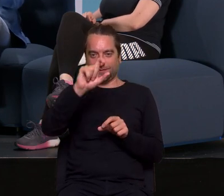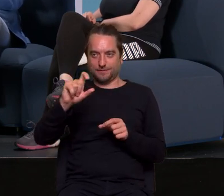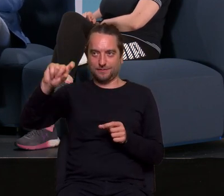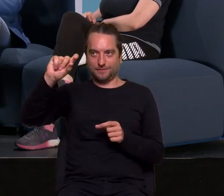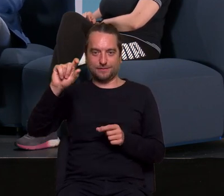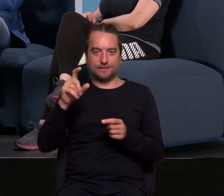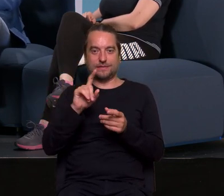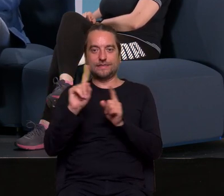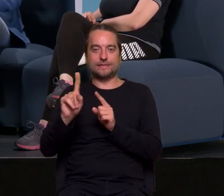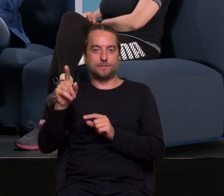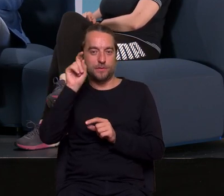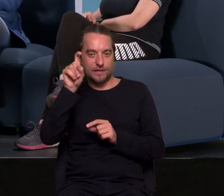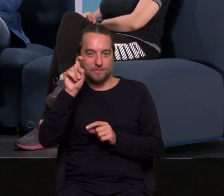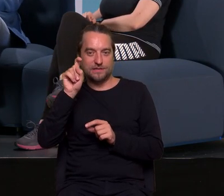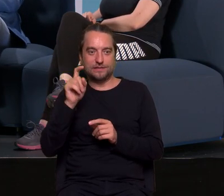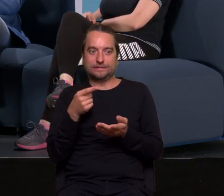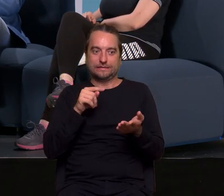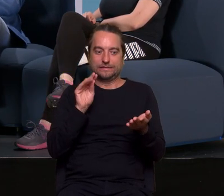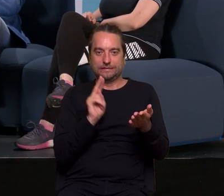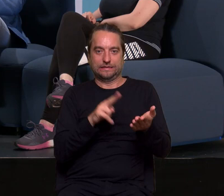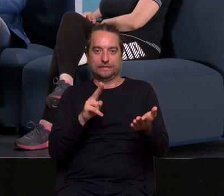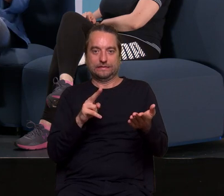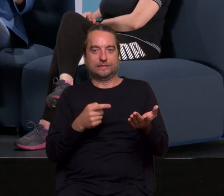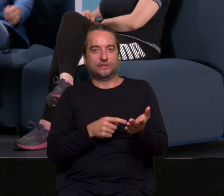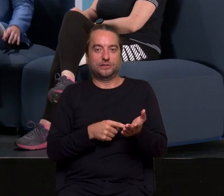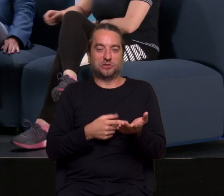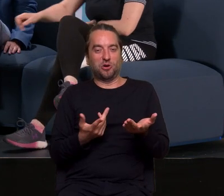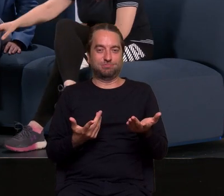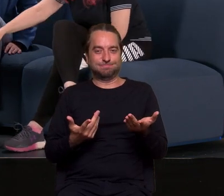były śladem czegoś, do czego nie za bardzo wiadomo, jak się odnieść. Nie?